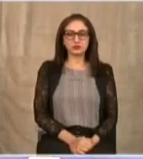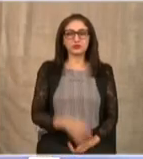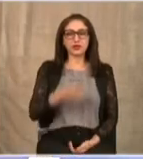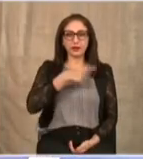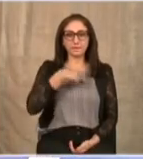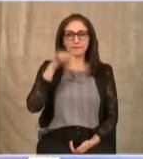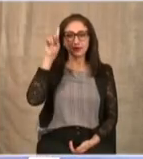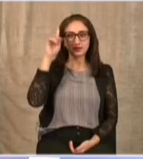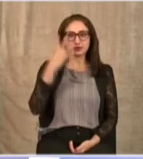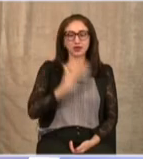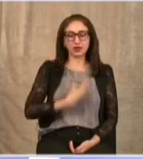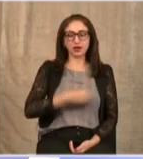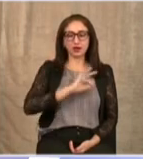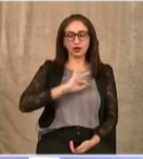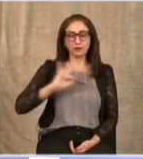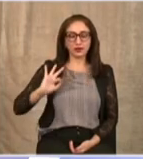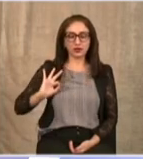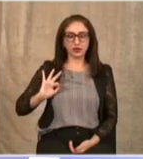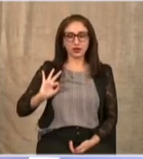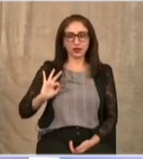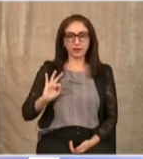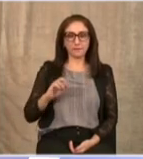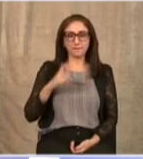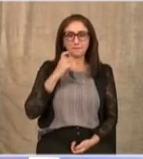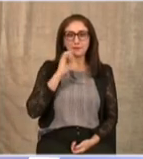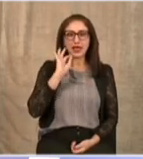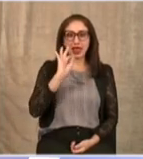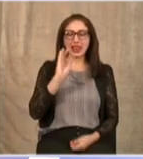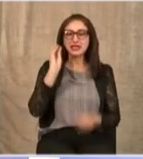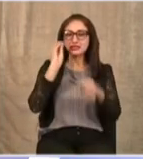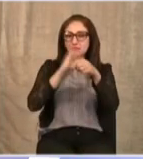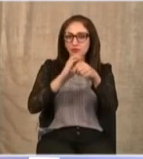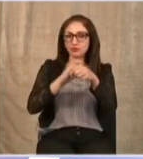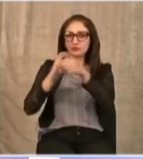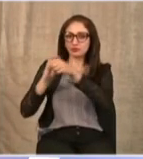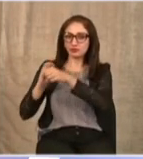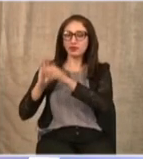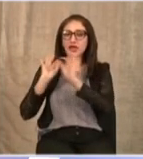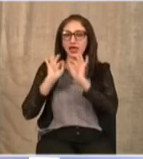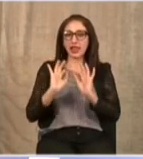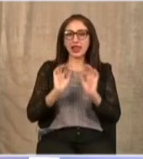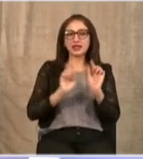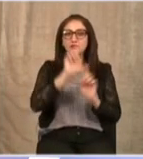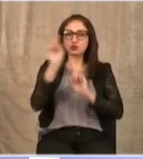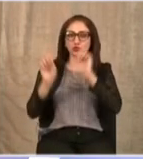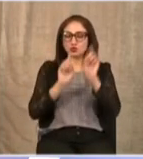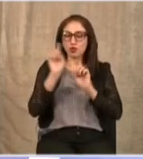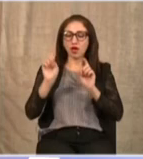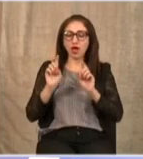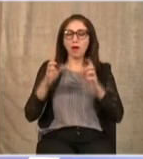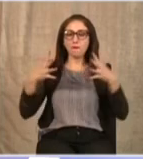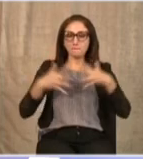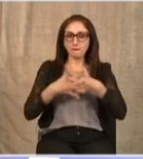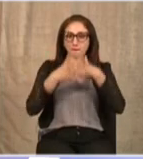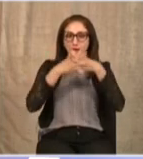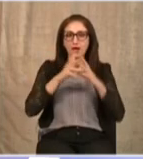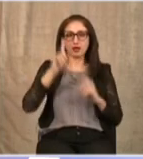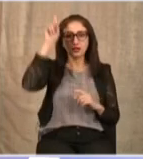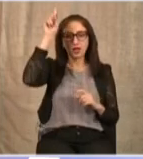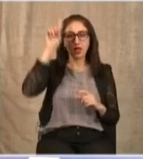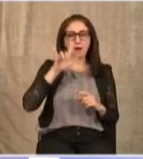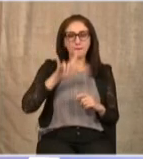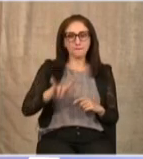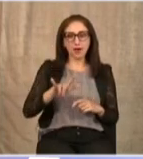بسم الله الرحمن الرحيم وشاوروهم في الامر فاذا اعزمت فتوكل على الله ان الله يحب